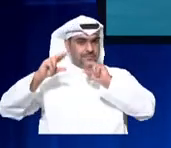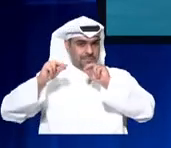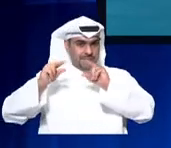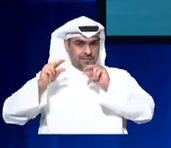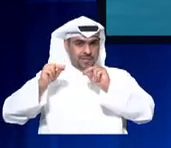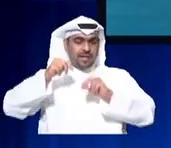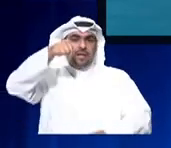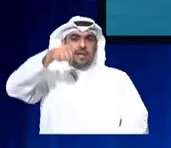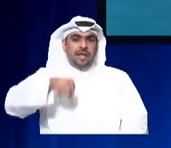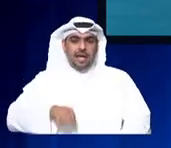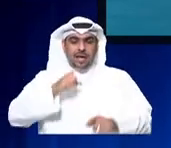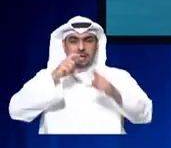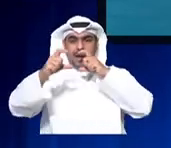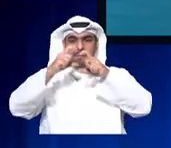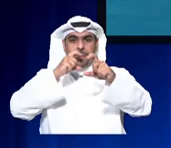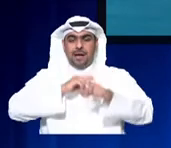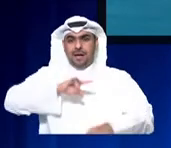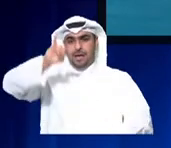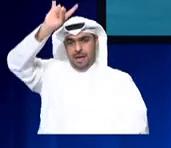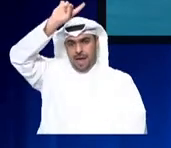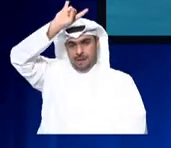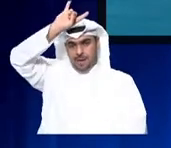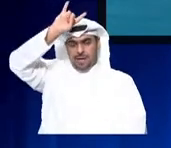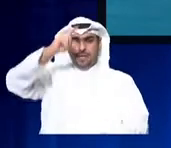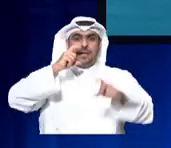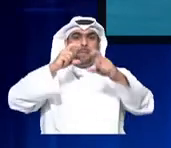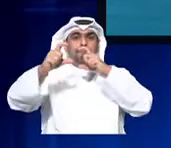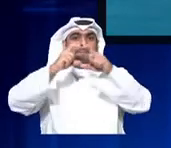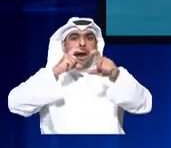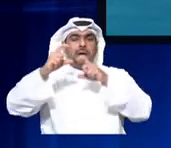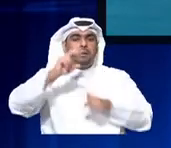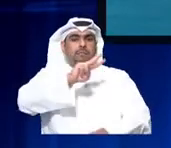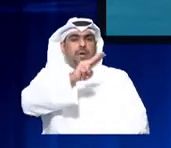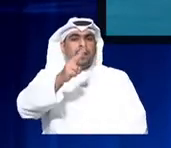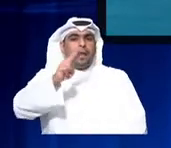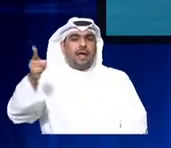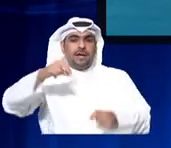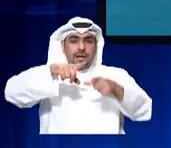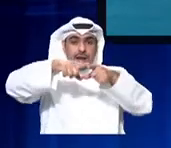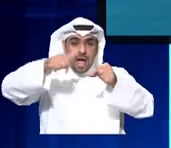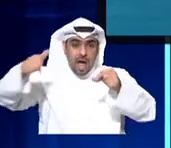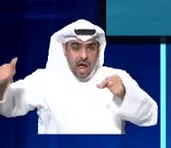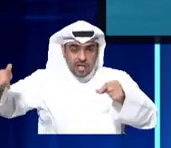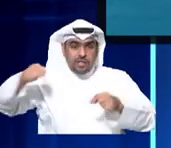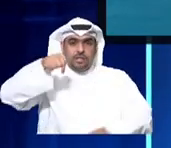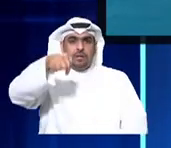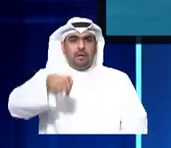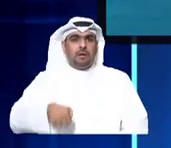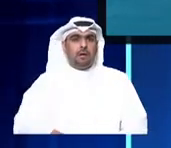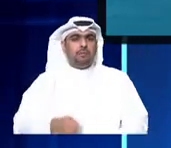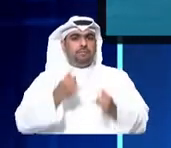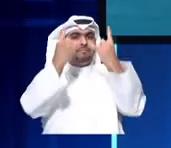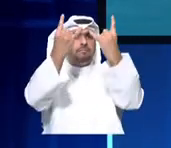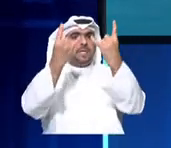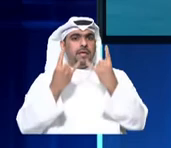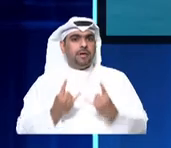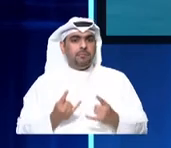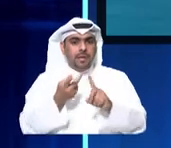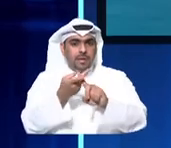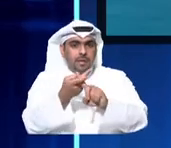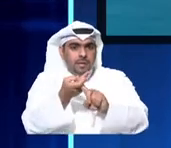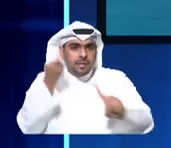آفاق بهدف توفير خدمات التحويل المالي بين دول مجلس التعاون بشكل آمن وآني وبكفاءة